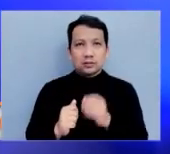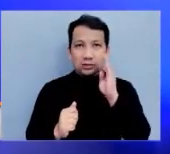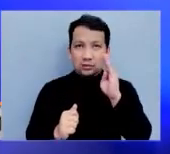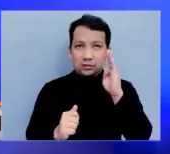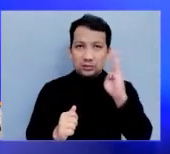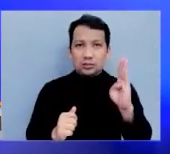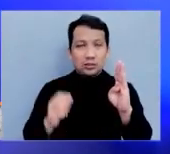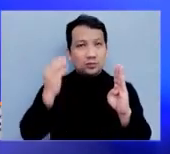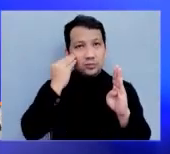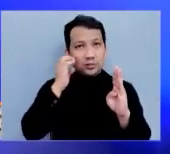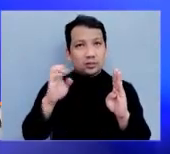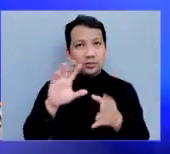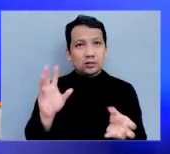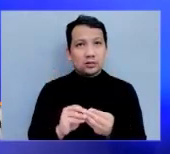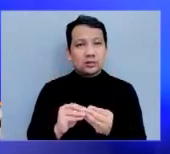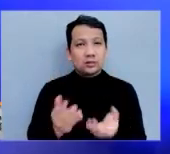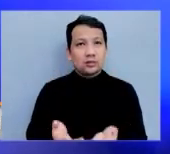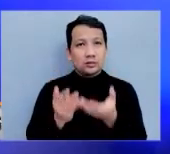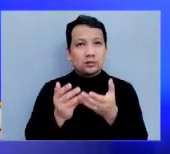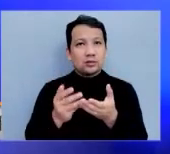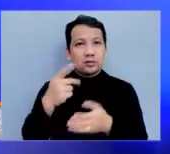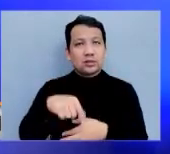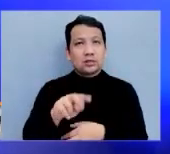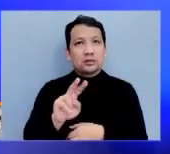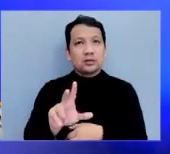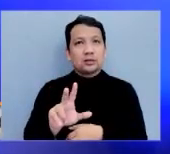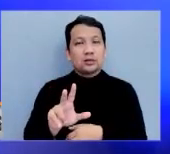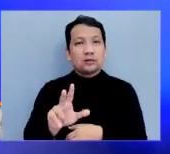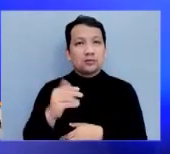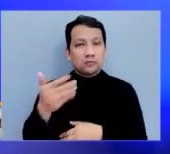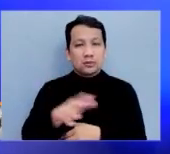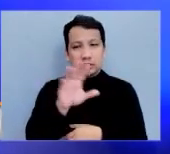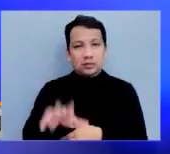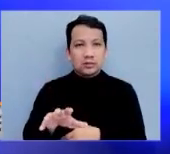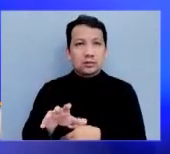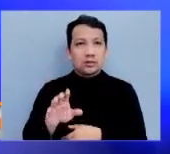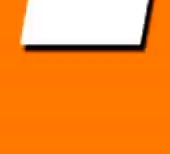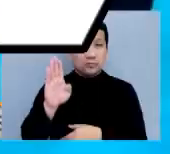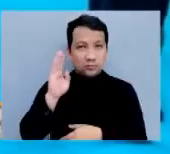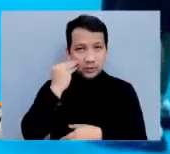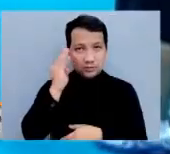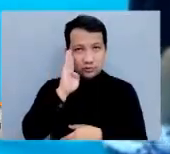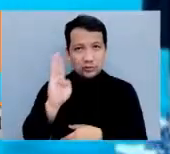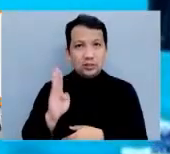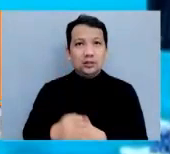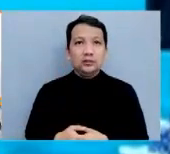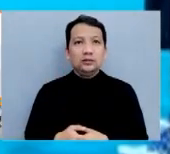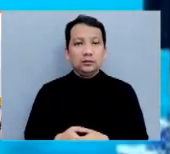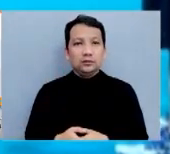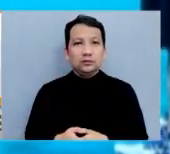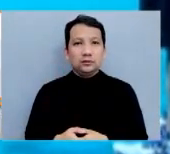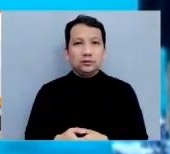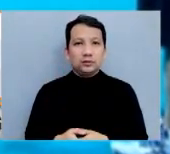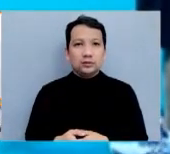Mark Espejo para buhatin ang bansa natin. Nasa frontline ng balitang yan, si Marty Bautista. Stacked ang